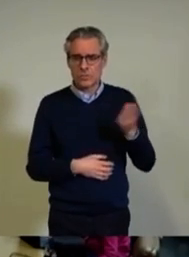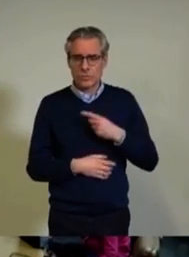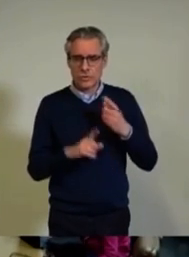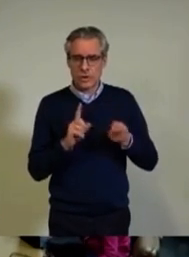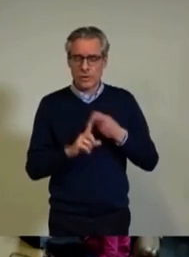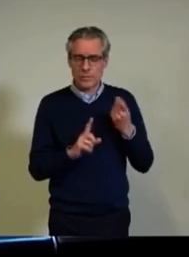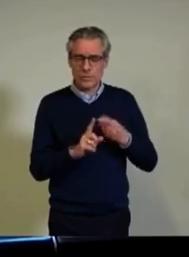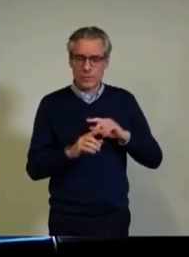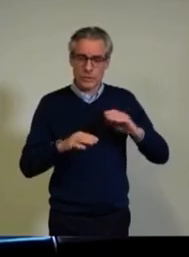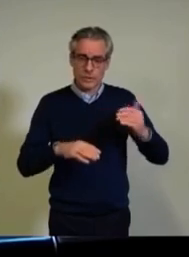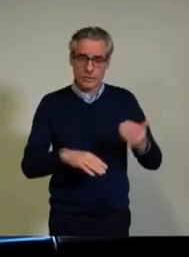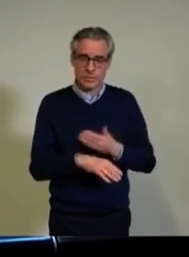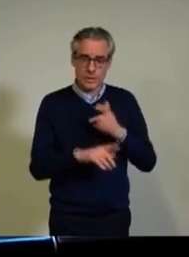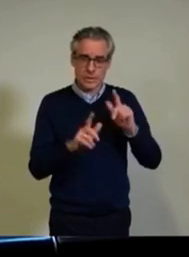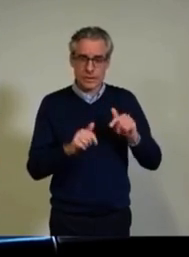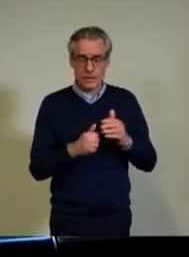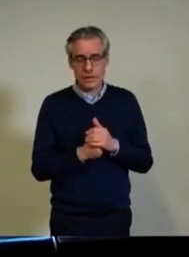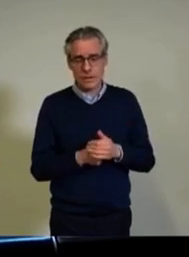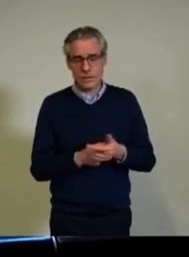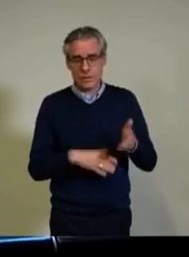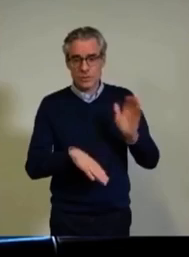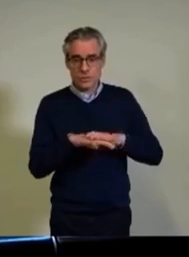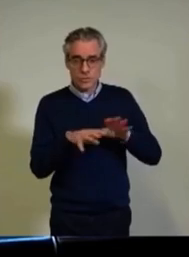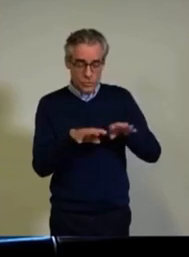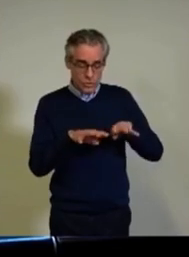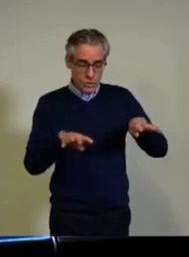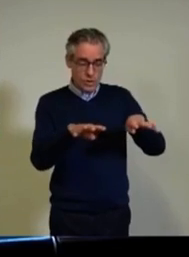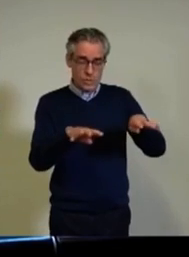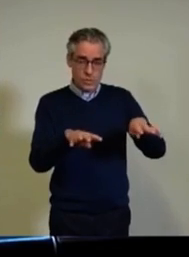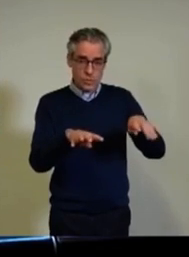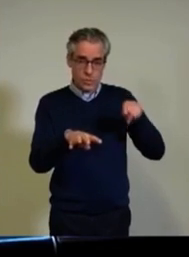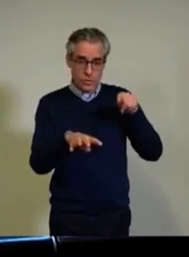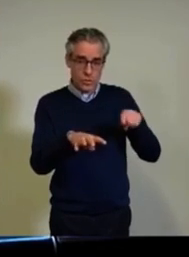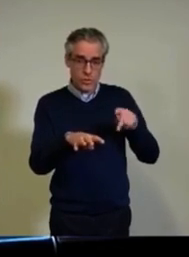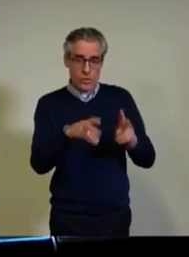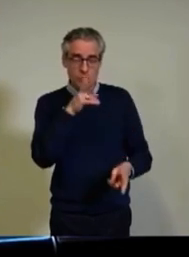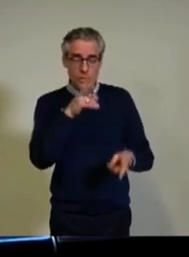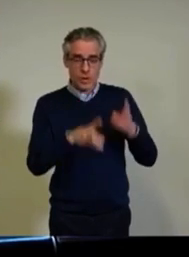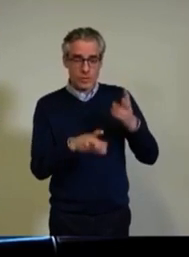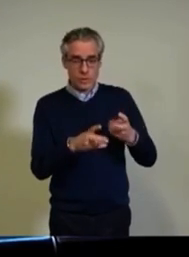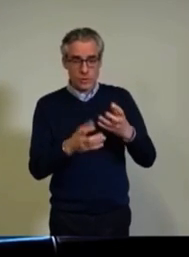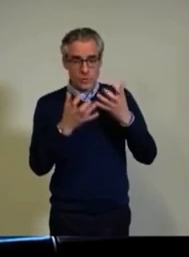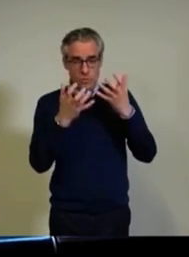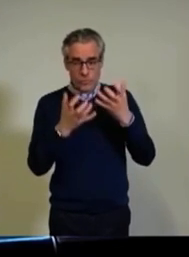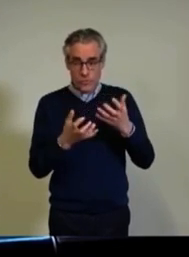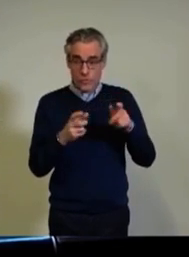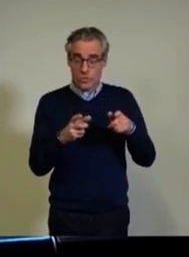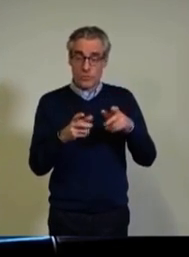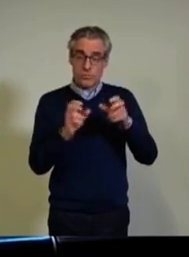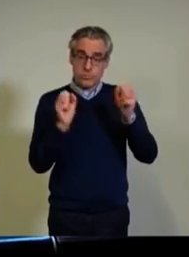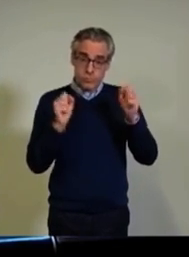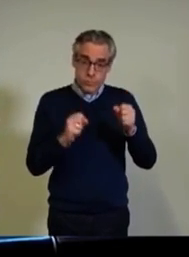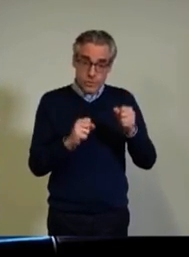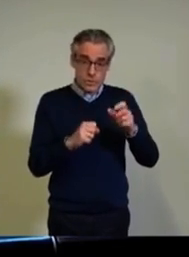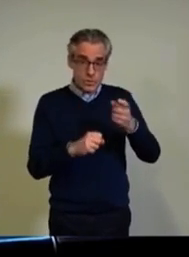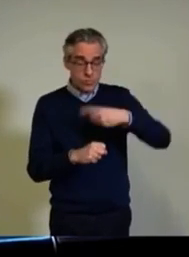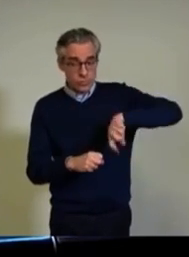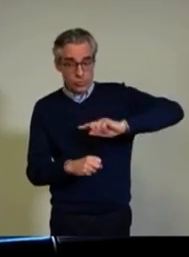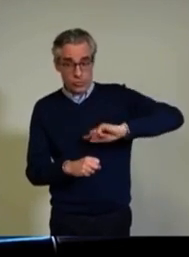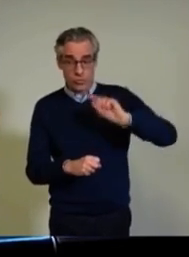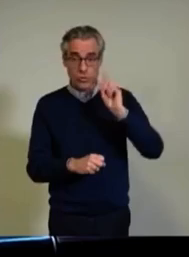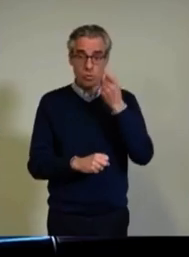ce qui pouvait se passer sur ce réseau et sur le fait que on souhaitait autant que possible être tenu au